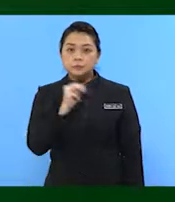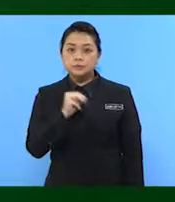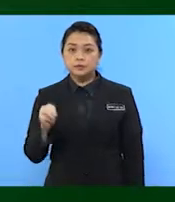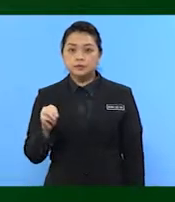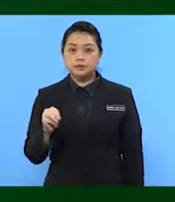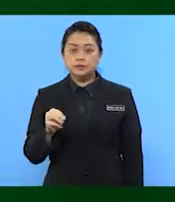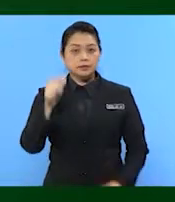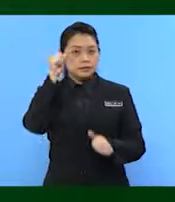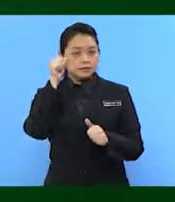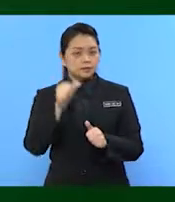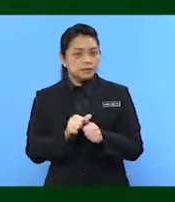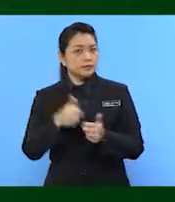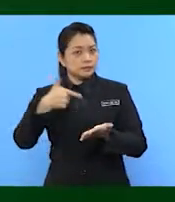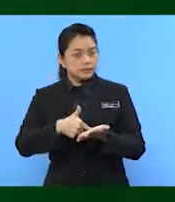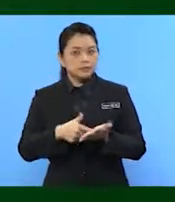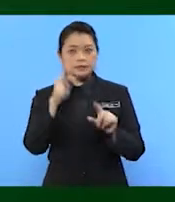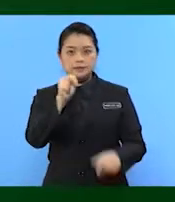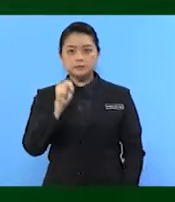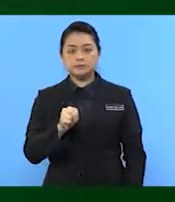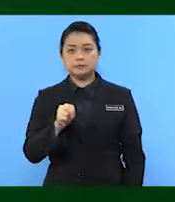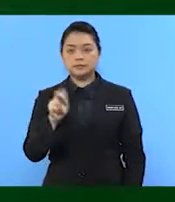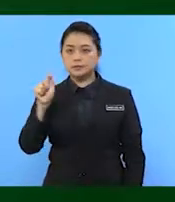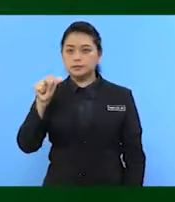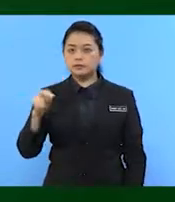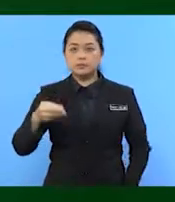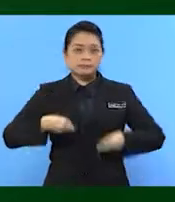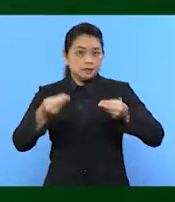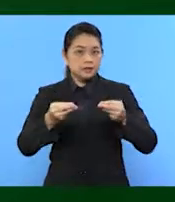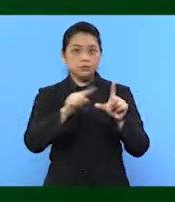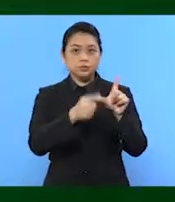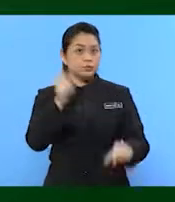Murid-murid, ingatkan lagi nisbah tangen bagi sudut theta?